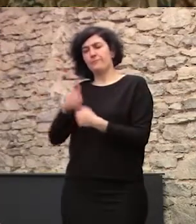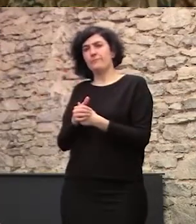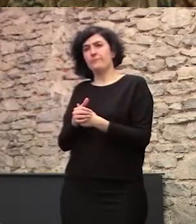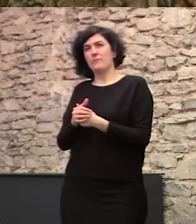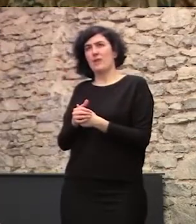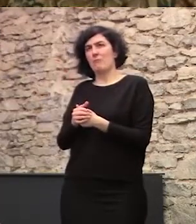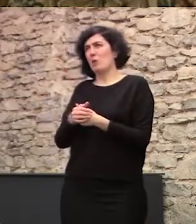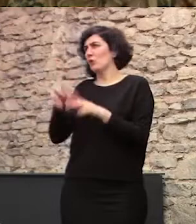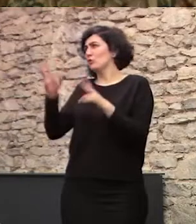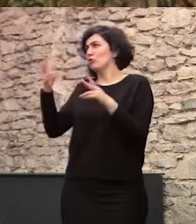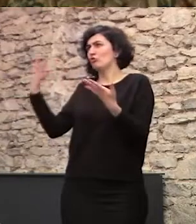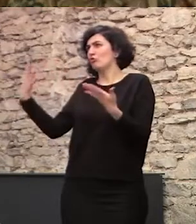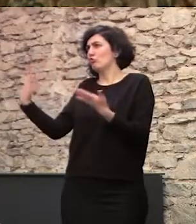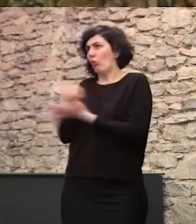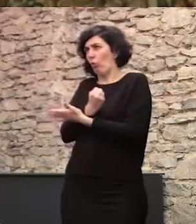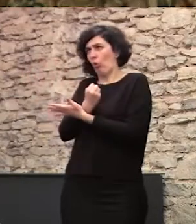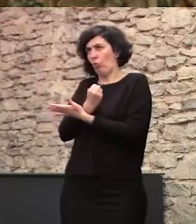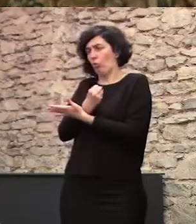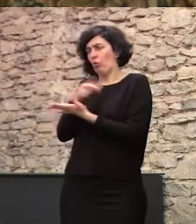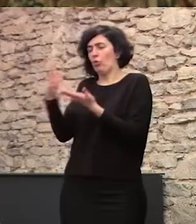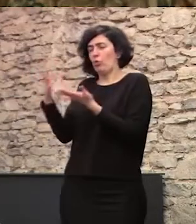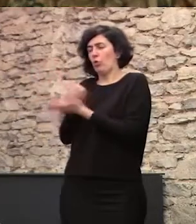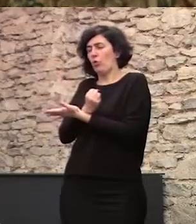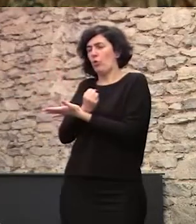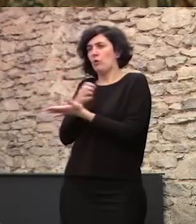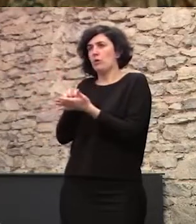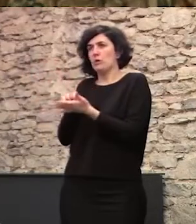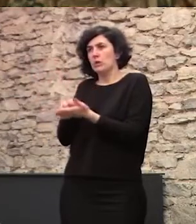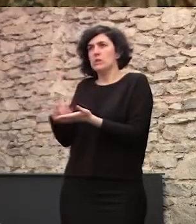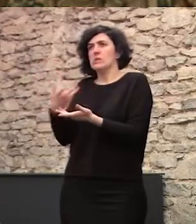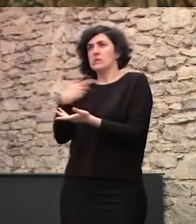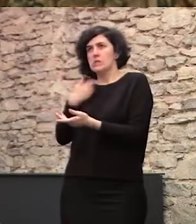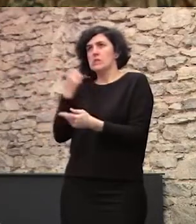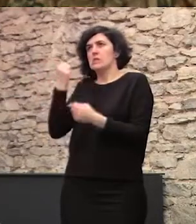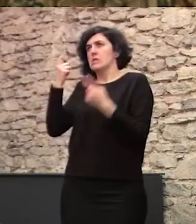dena, oza, izan da dena, pixkat tiraka eta